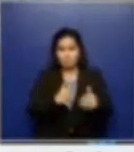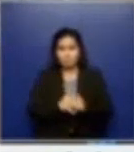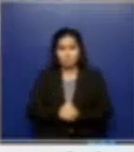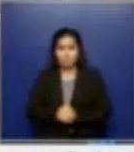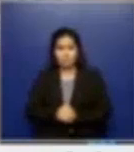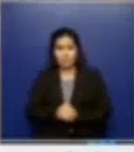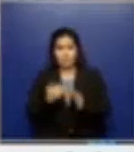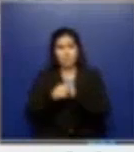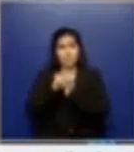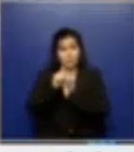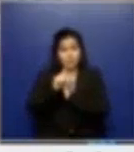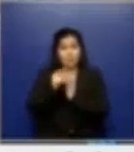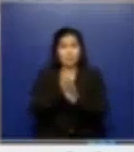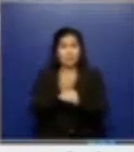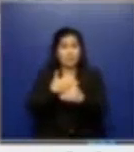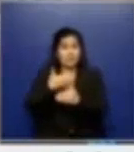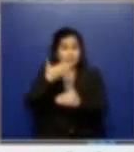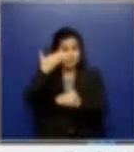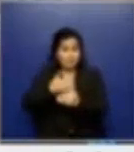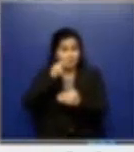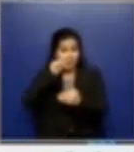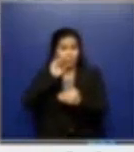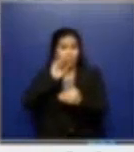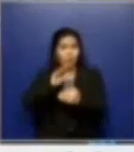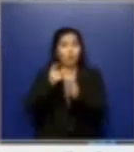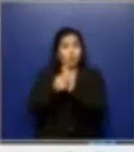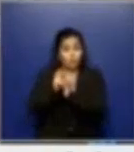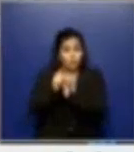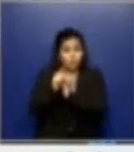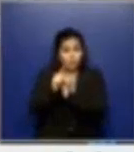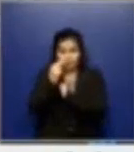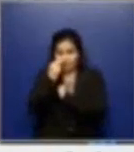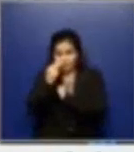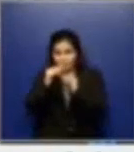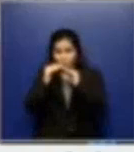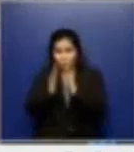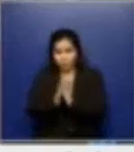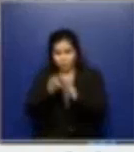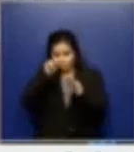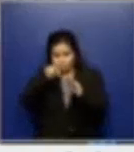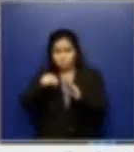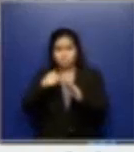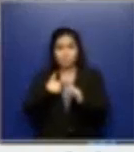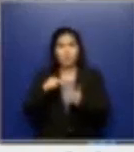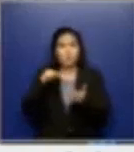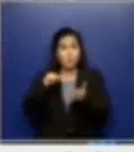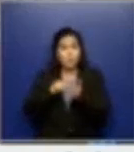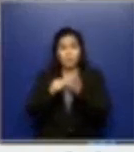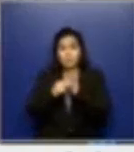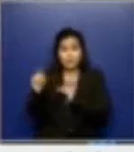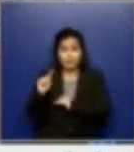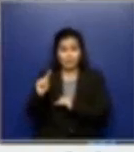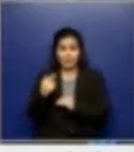ากขอนแก่นบอกแล้วเขื่อนอุบลรัตน์เนี่ยวัดกลางน้ำโผล่เลยแสดงว่ายังไงครับท่านล